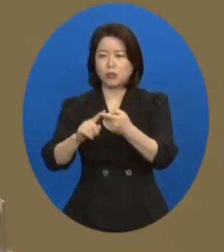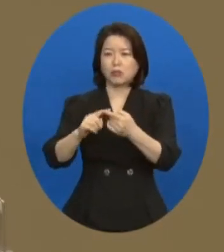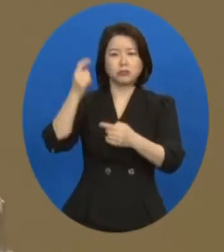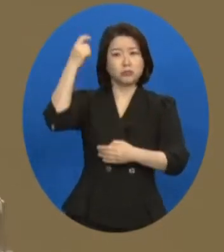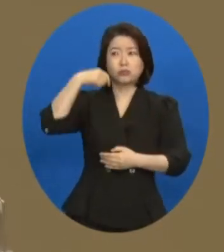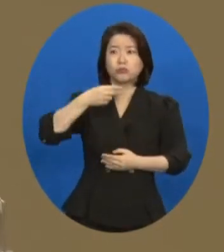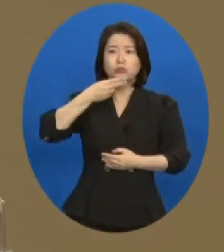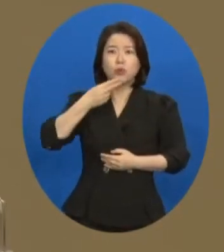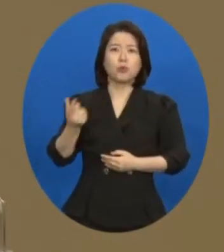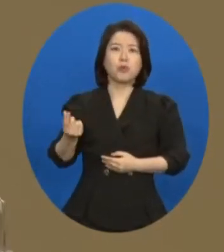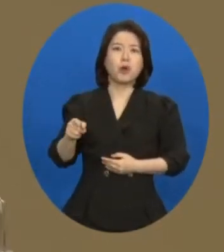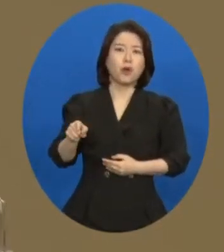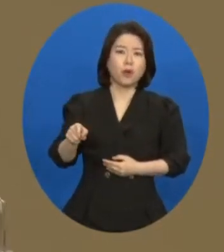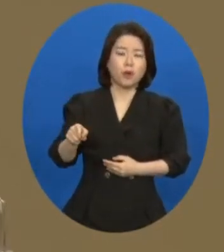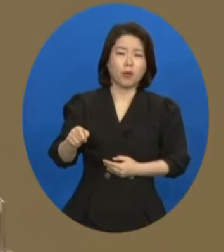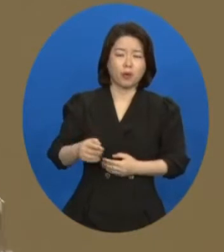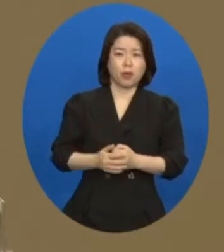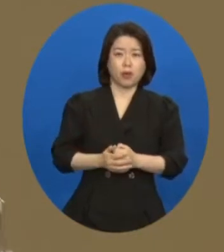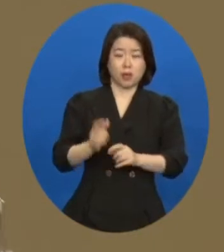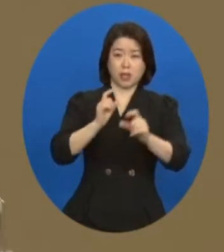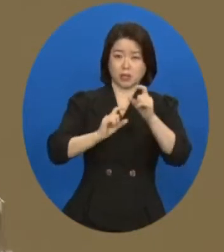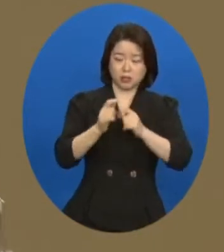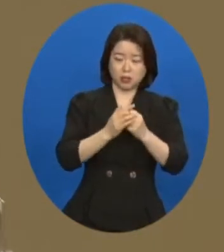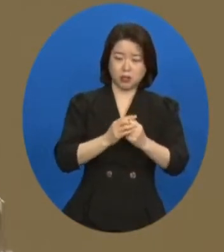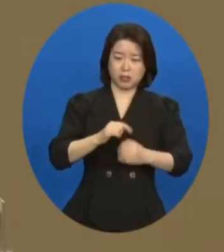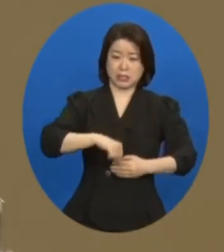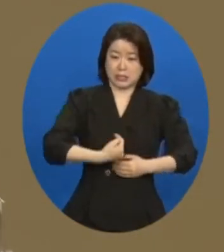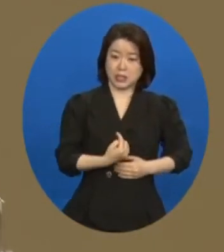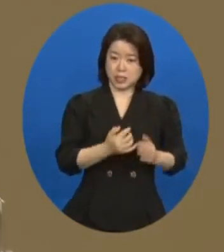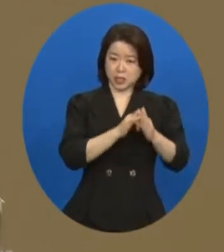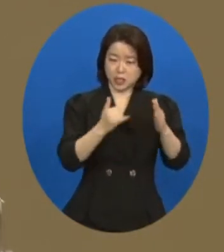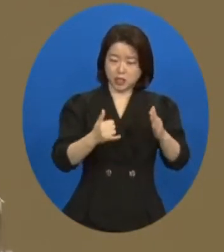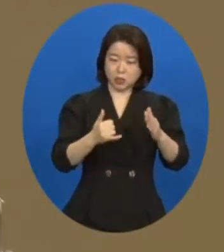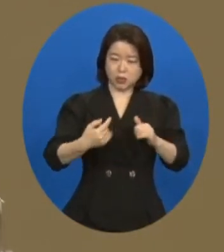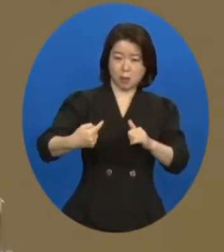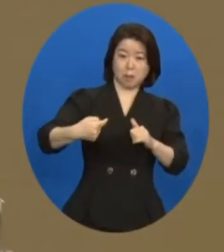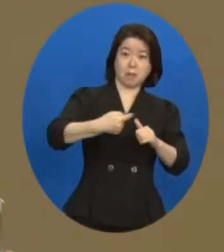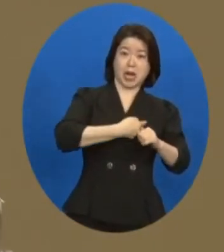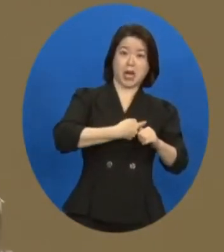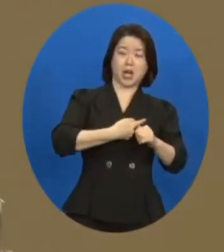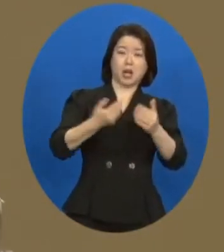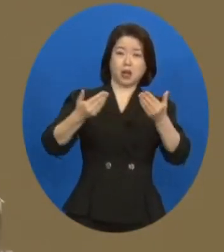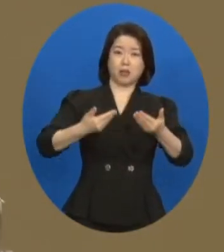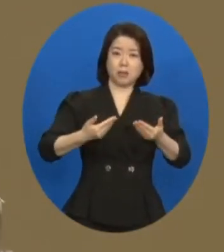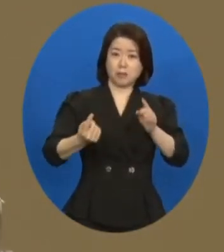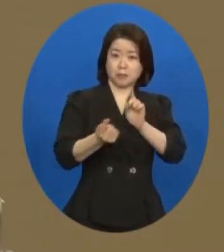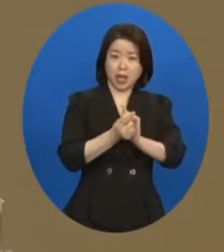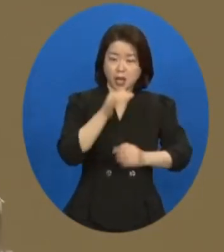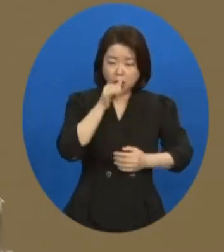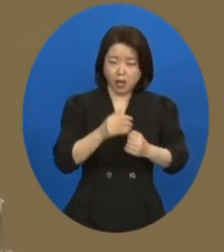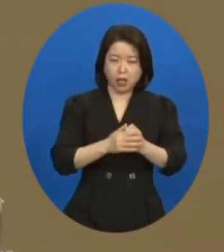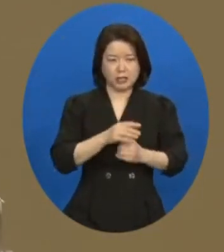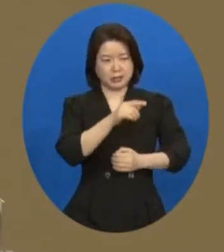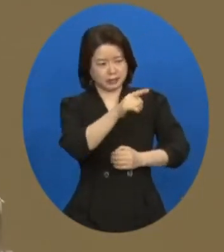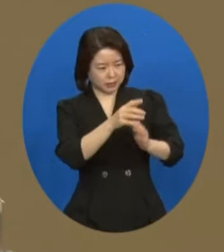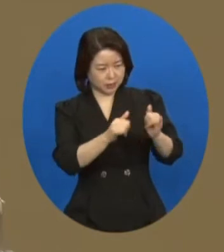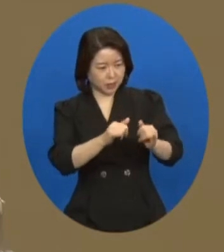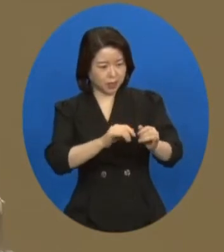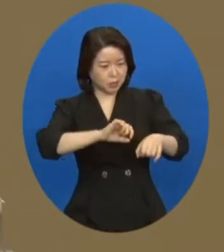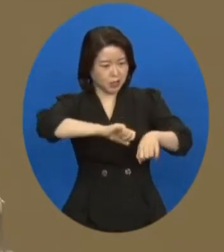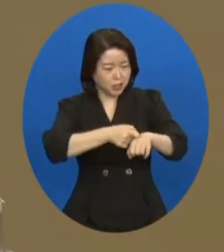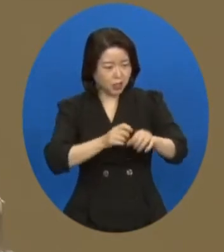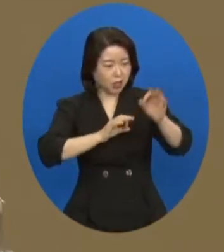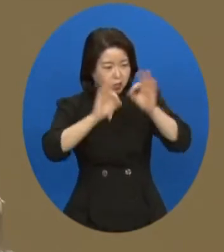거죠 게다가 자기 가족이 죽임을 당했습니다 그가 고위 든 실수든